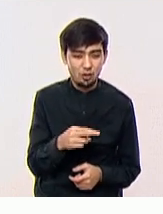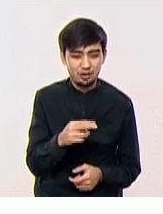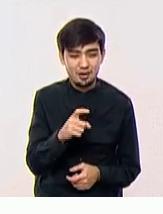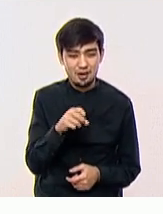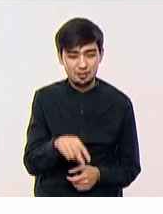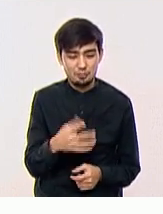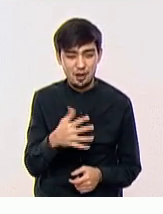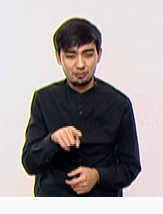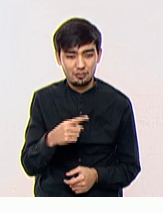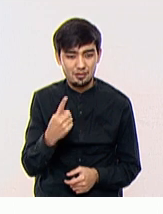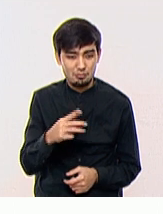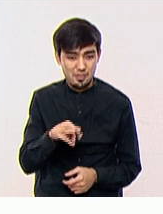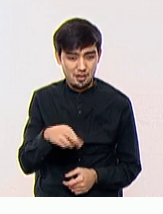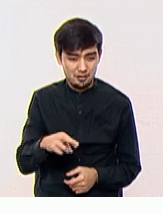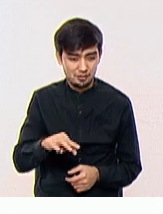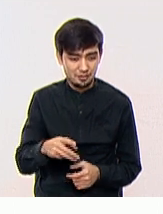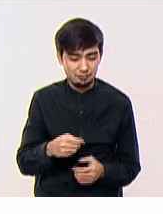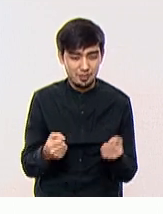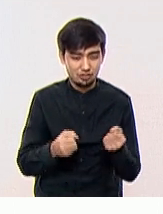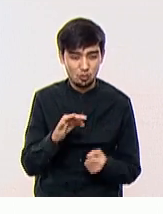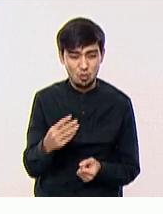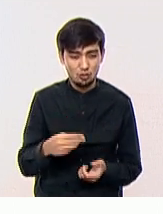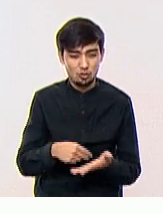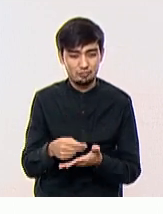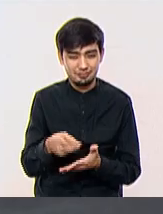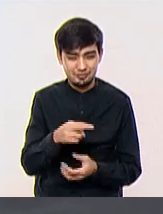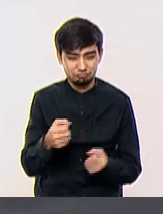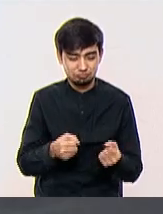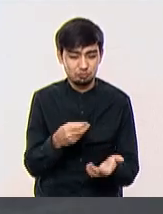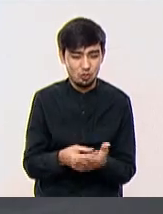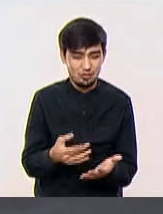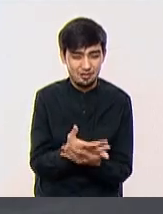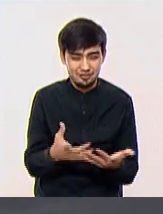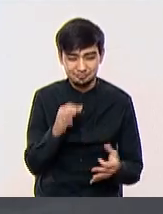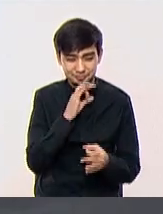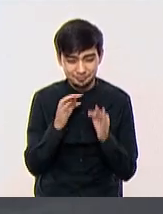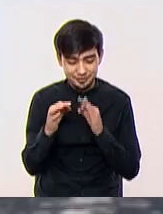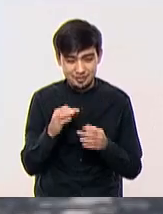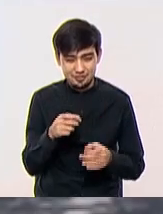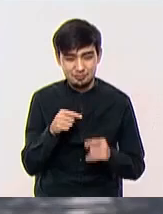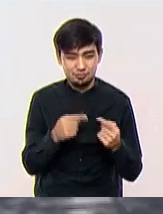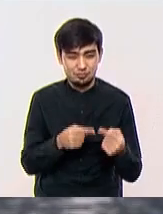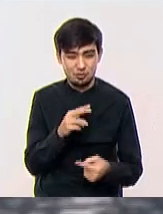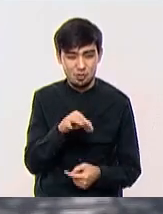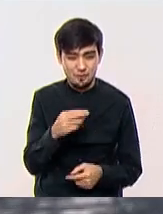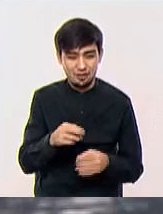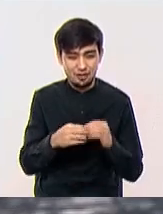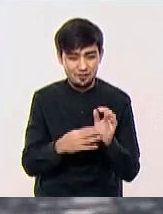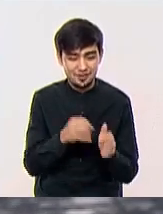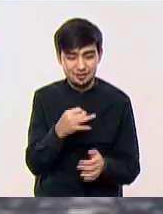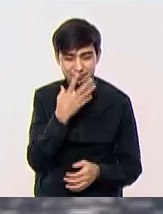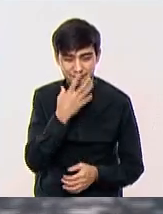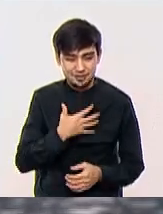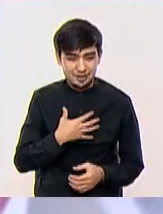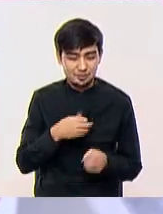5 миллиардов тенге на закуп автомобилей скорой медицинской помощи, дорогостоящие медицинские препараты для борьбы с COVID-19 и средства